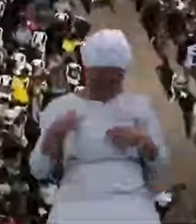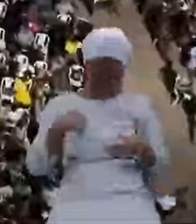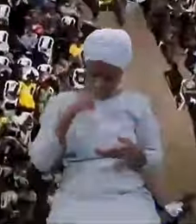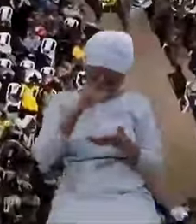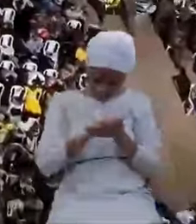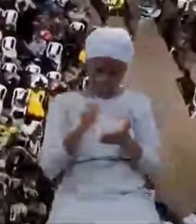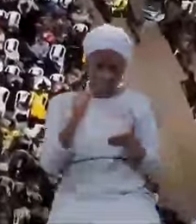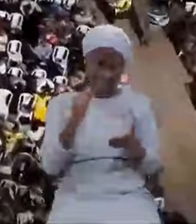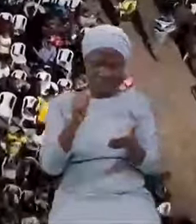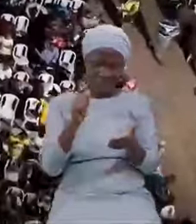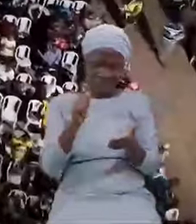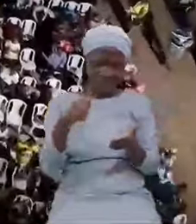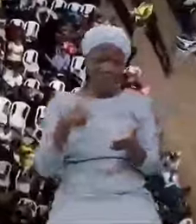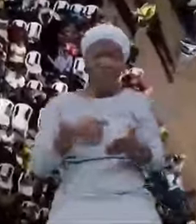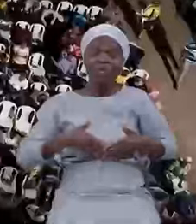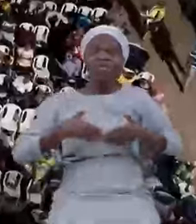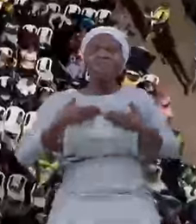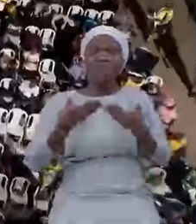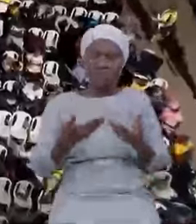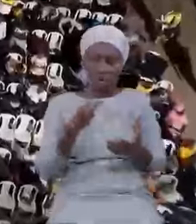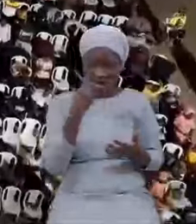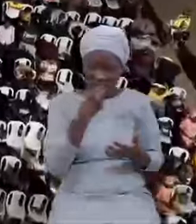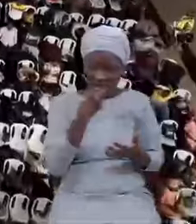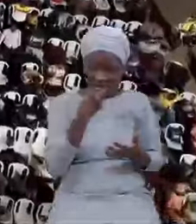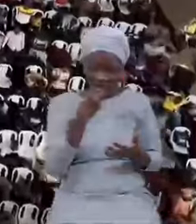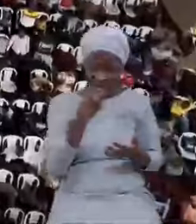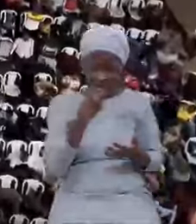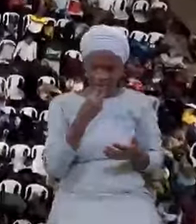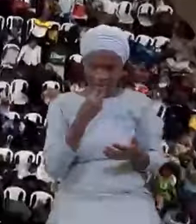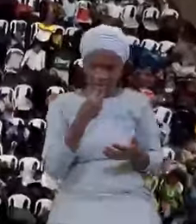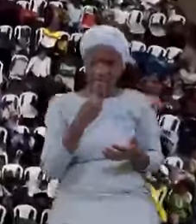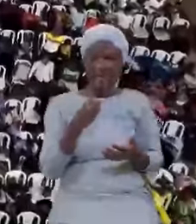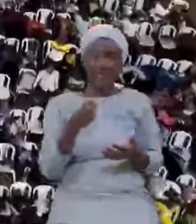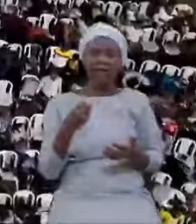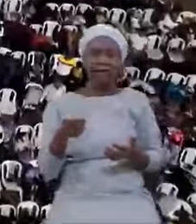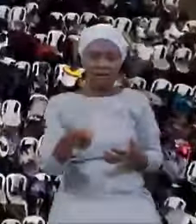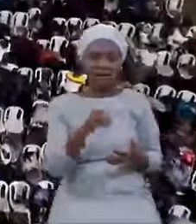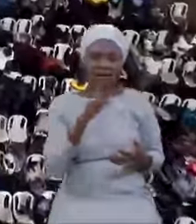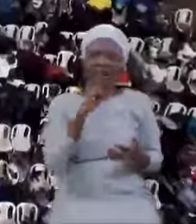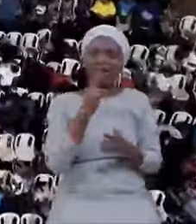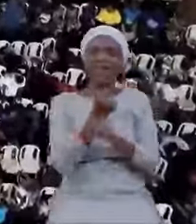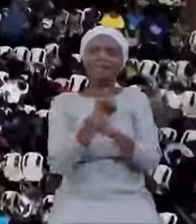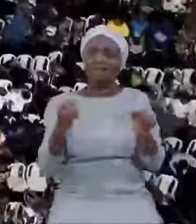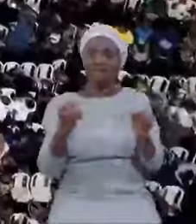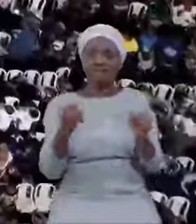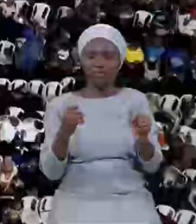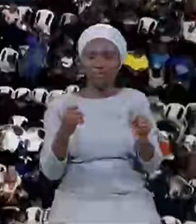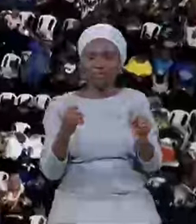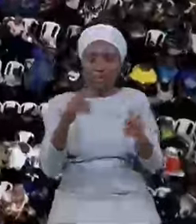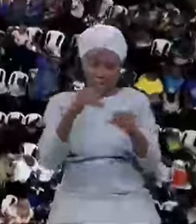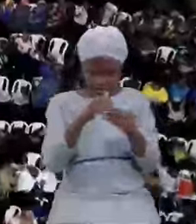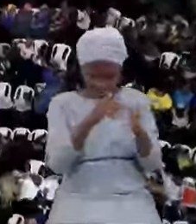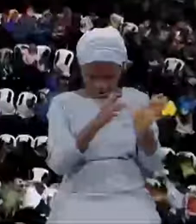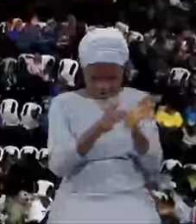confessons. Ils sont sauvés. Au nom de Jésus, nous prions.